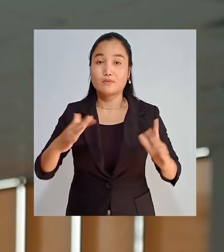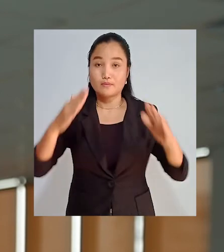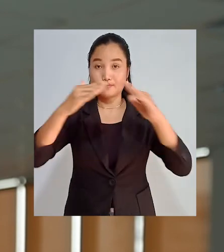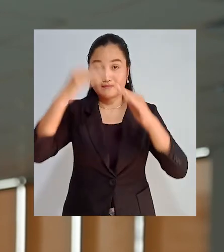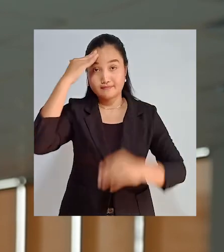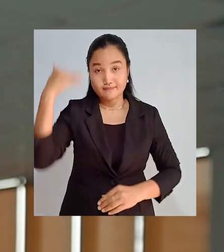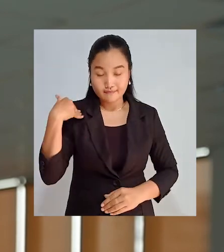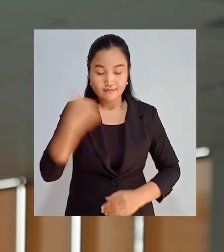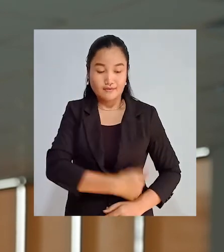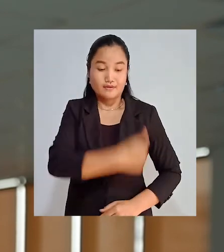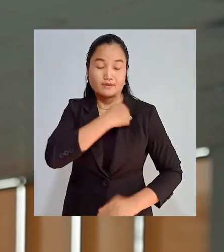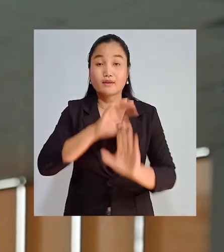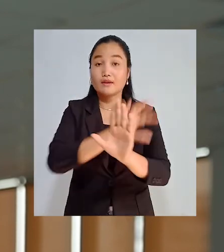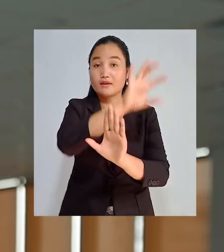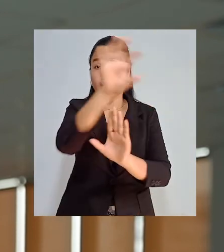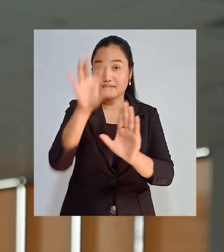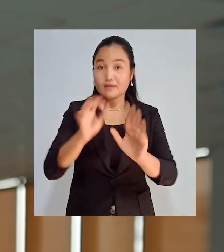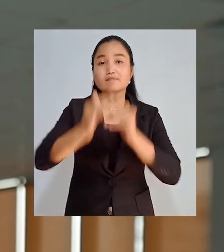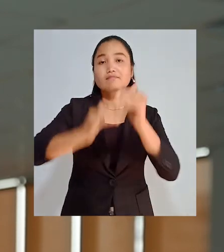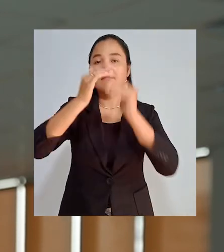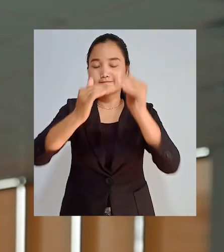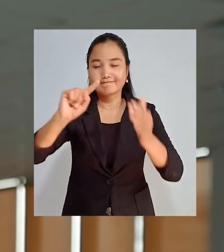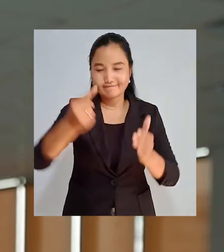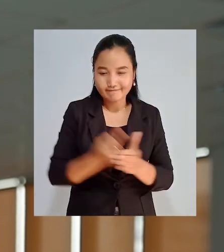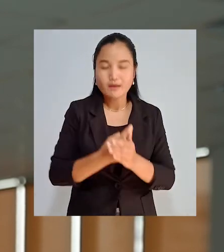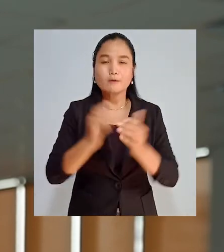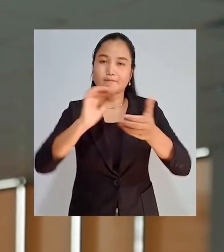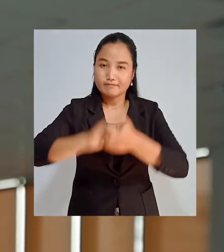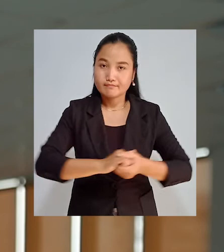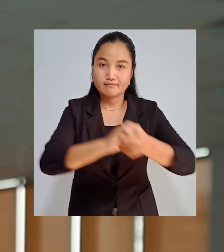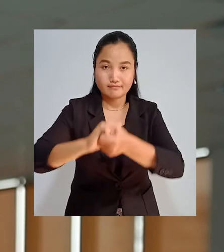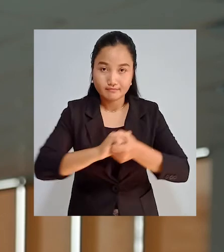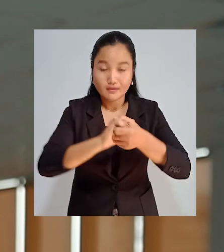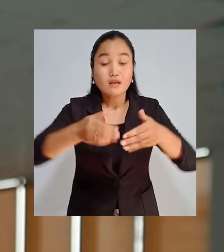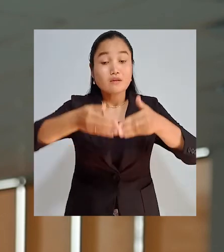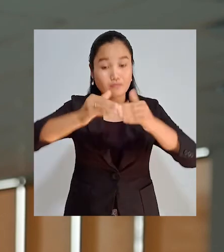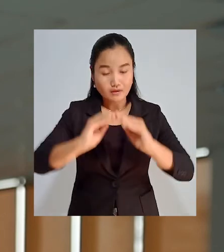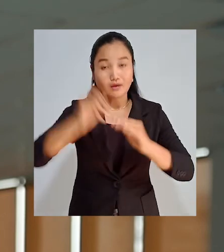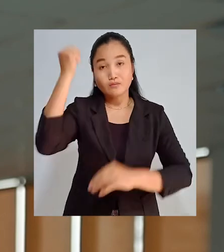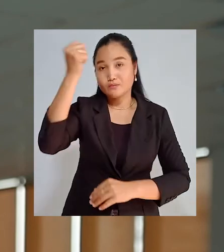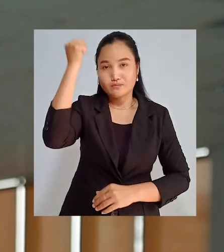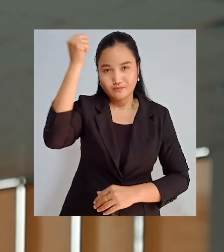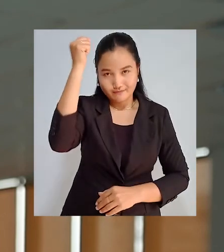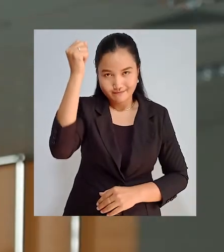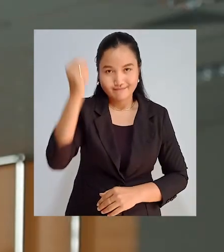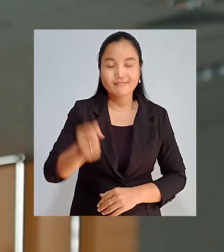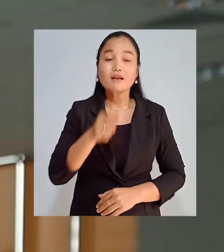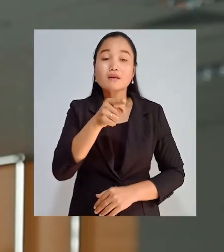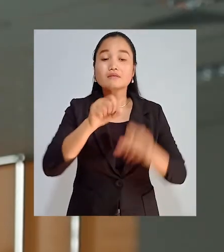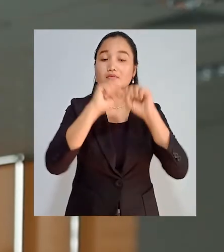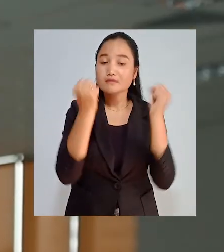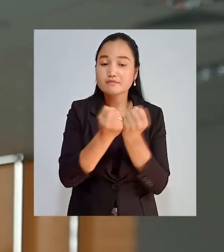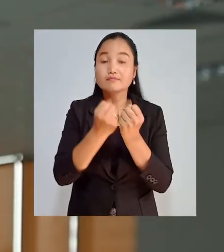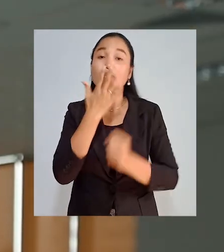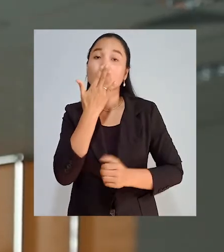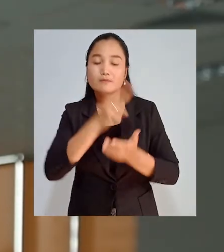ងក្រសួងអភិវឌ្ឍជនបទដែលបានចូលរួមសហការក្នុងការបង្កើតយុទ្ធនាការនេះអង្គការ Water